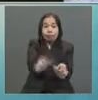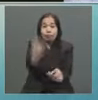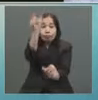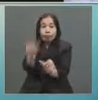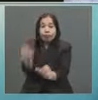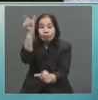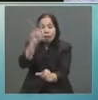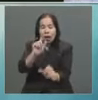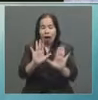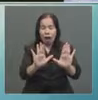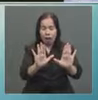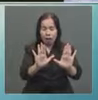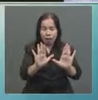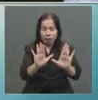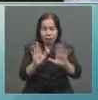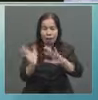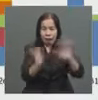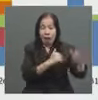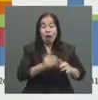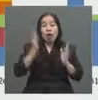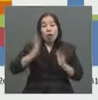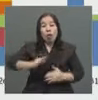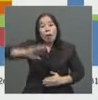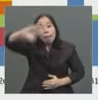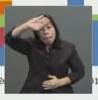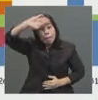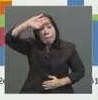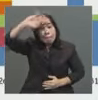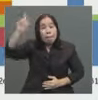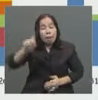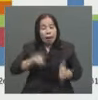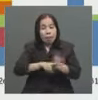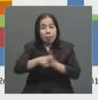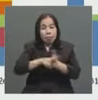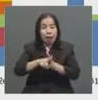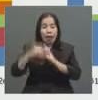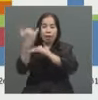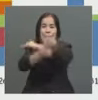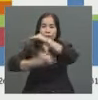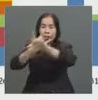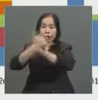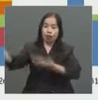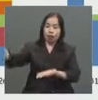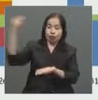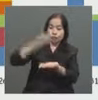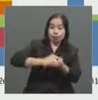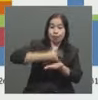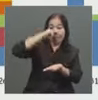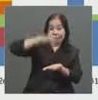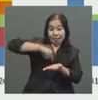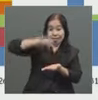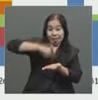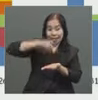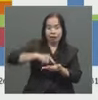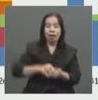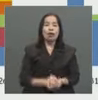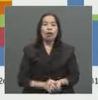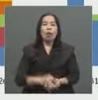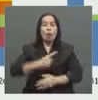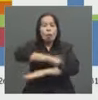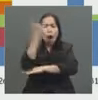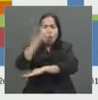มาตรงนี้ก่อนก็ได้ครับเป็นเรื่องของผู้ป่วยที่กลับมาจากต่างประเทศนะครับเป็นรายวันที่เราจะเห็น